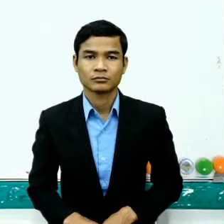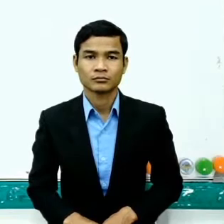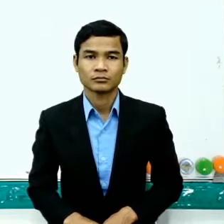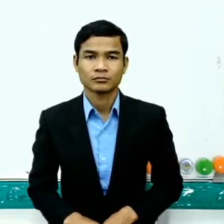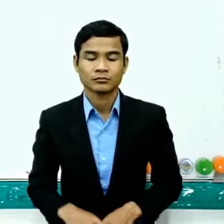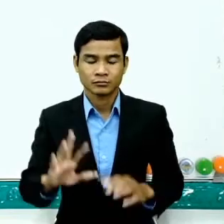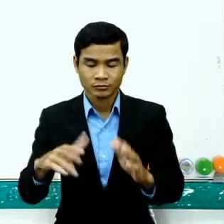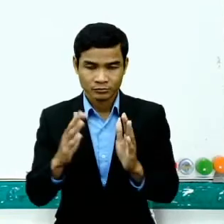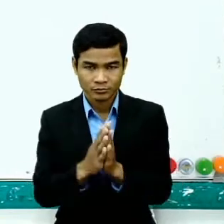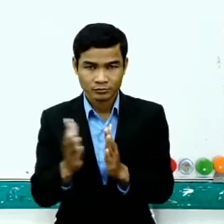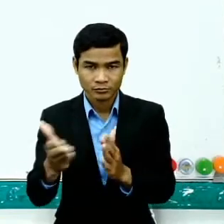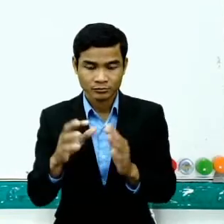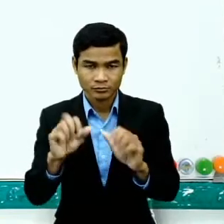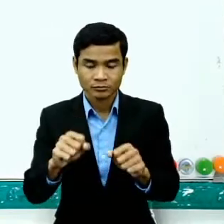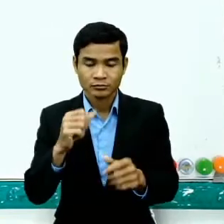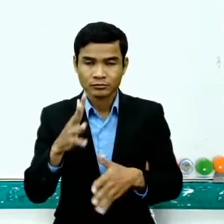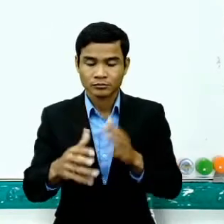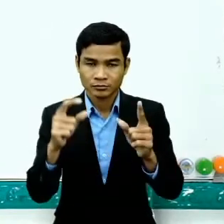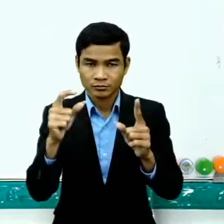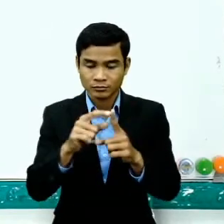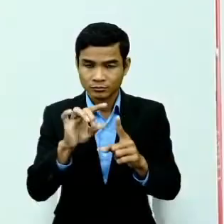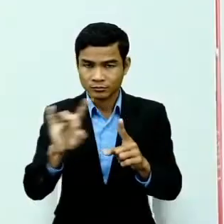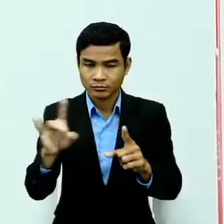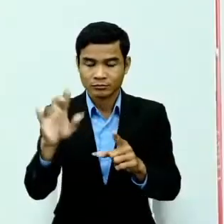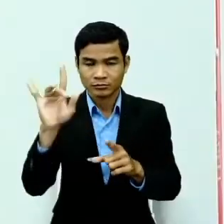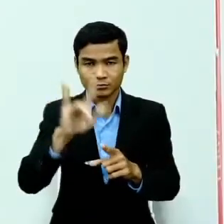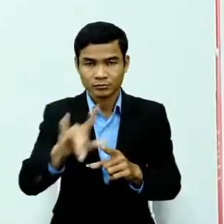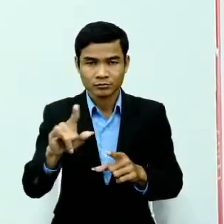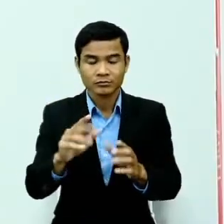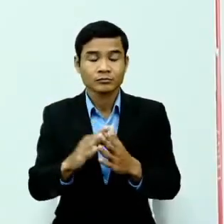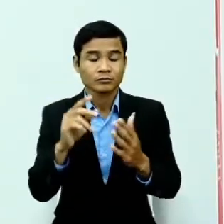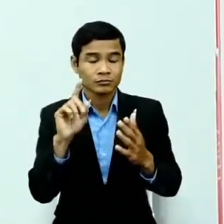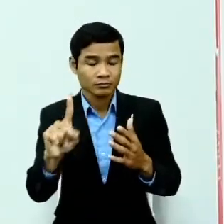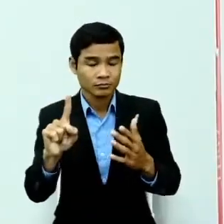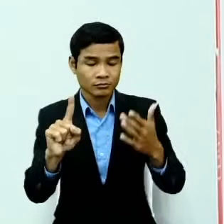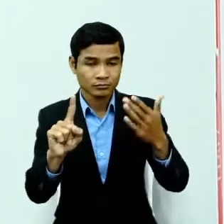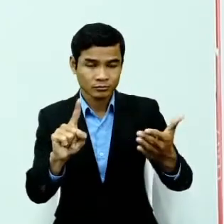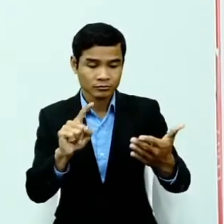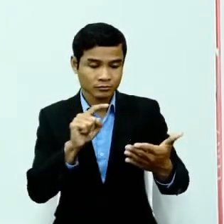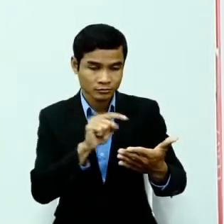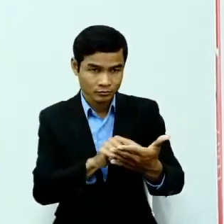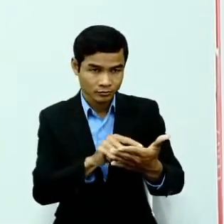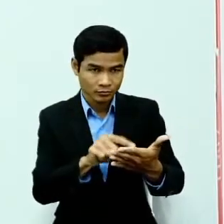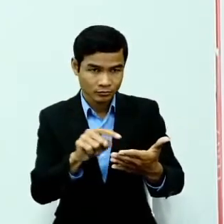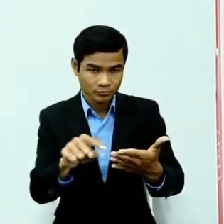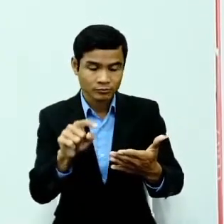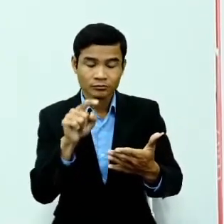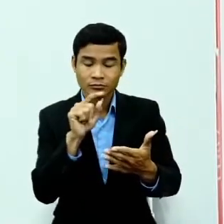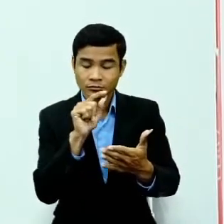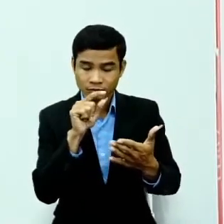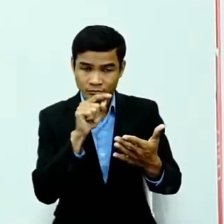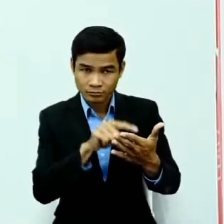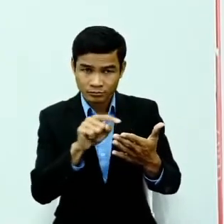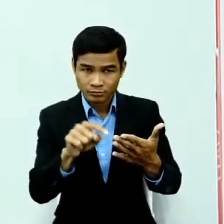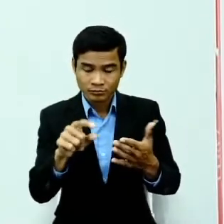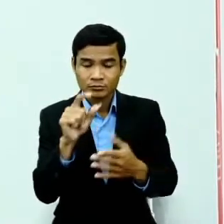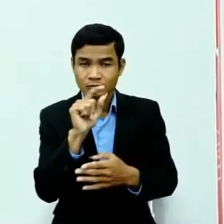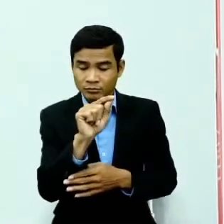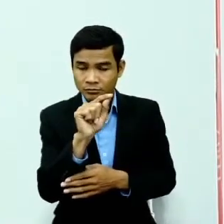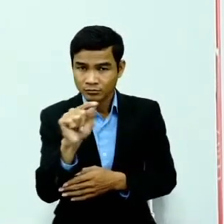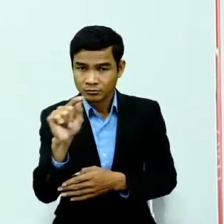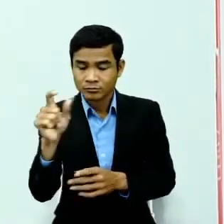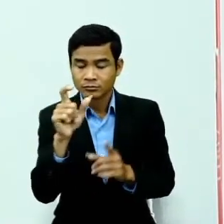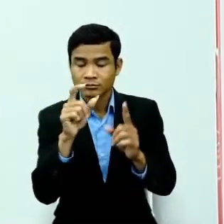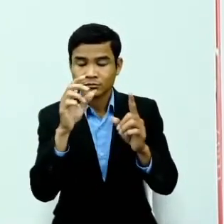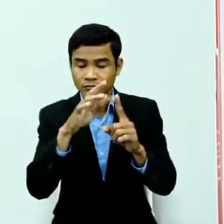chà con con dân cả ăn chén cứ dân pra chừng ở đại chừng ở ở trăm trăm tu ở số nhân dân mưa này cứ này cứ đừng ăn này con mưa